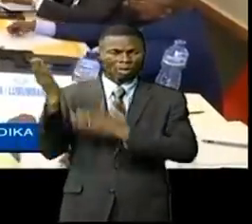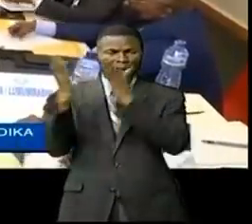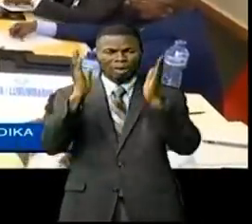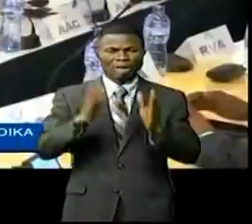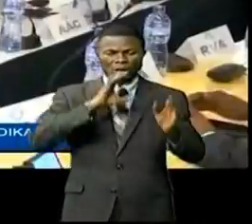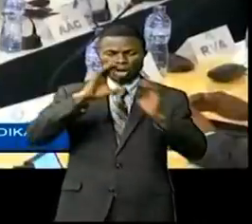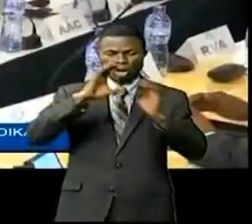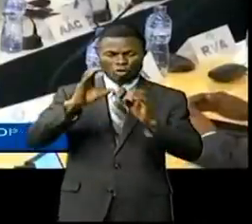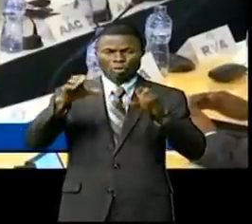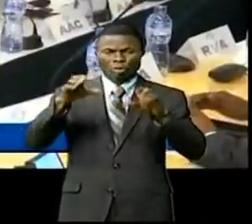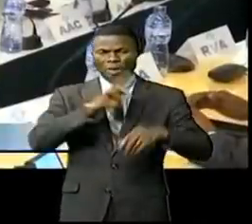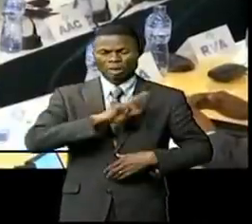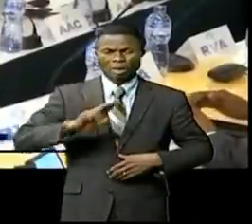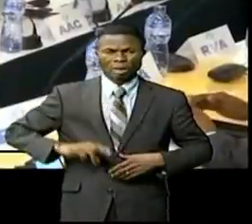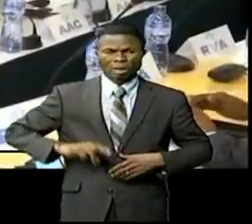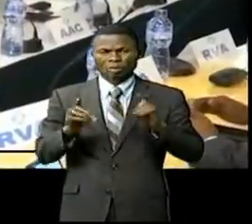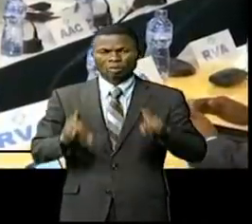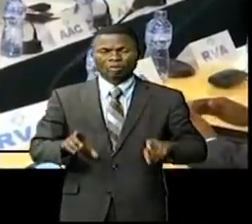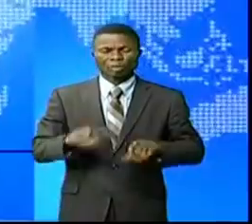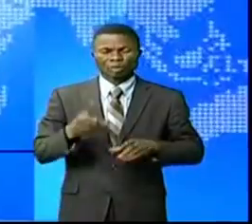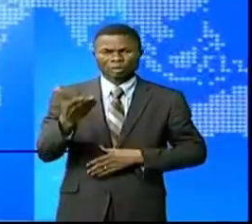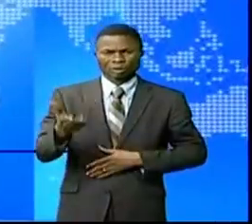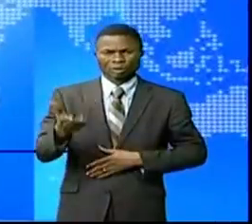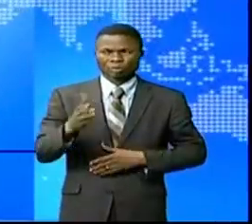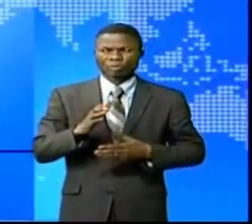des Communications et Désenclavement.